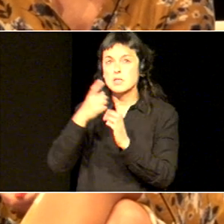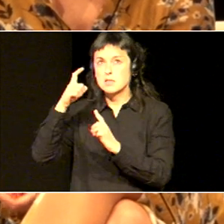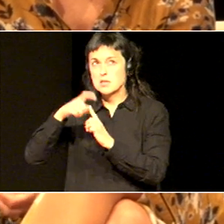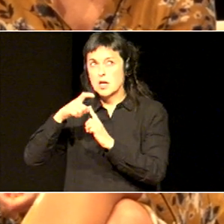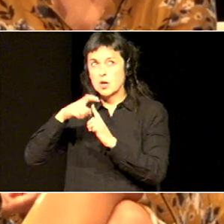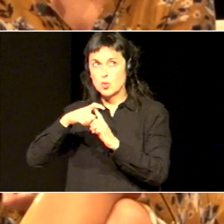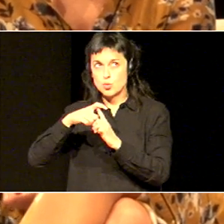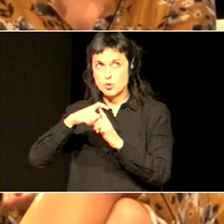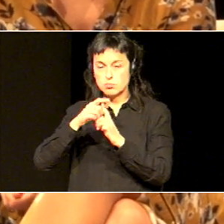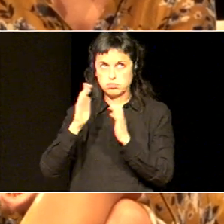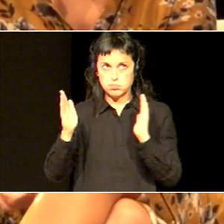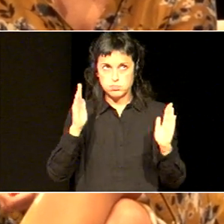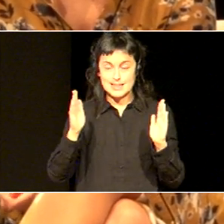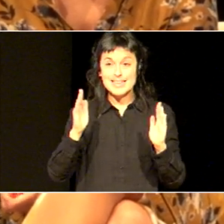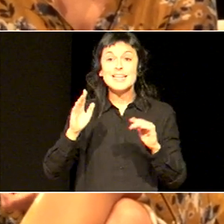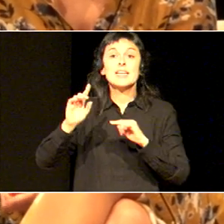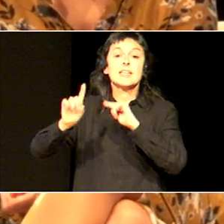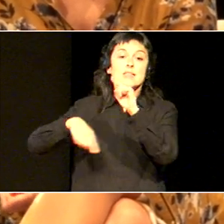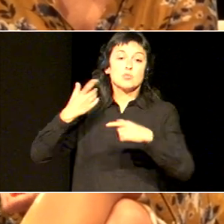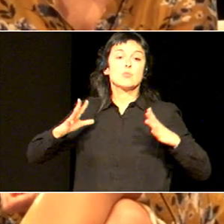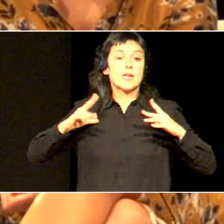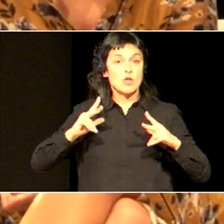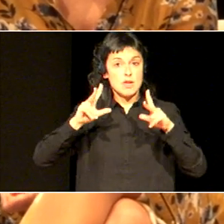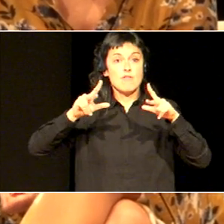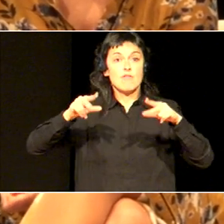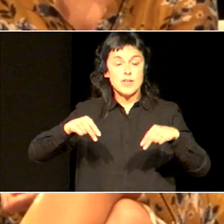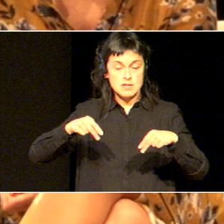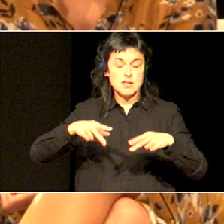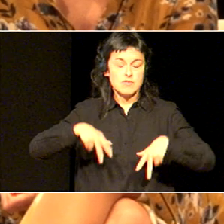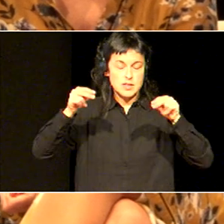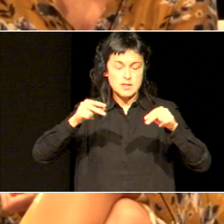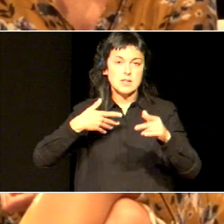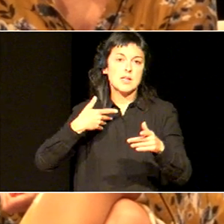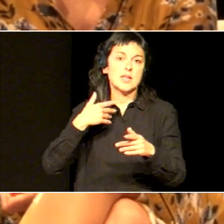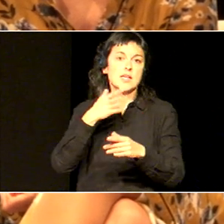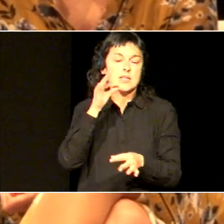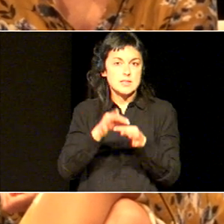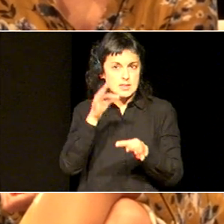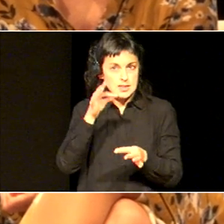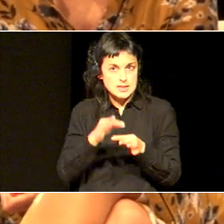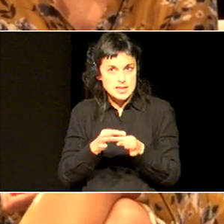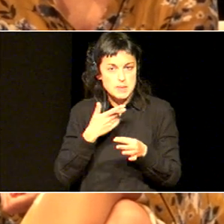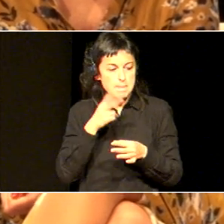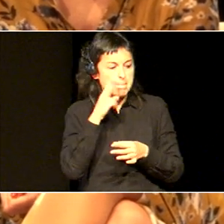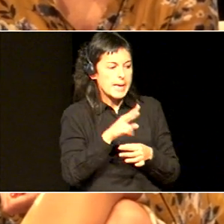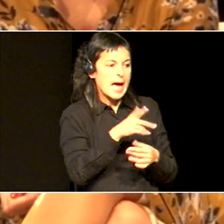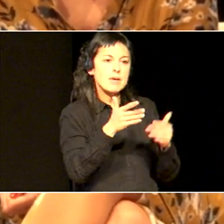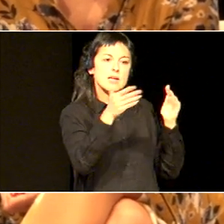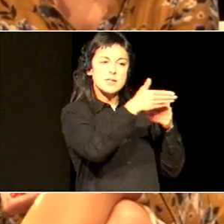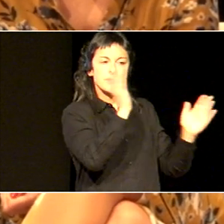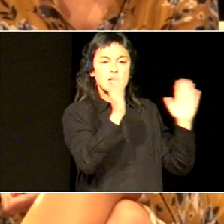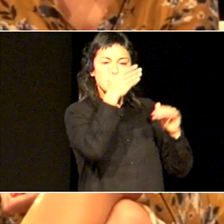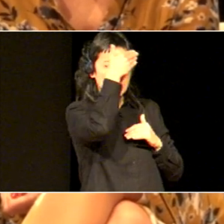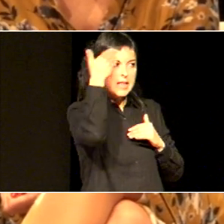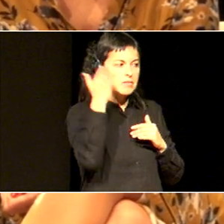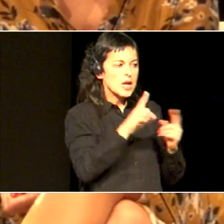oporra pasatuta gero, irailean berriro joaten dira ikastetxera, ba ikusita, ba udan egon dien aldaketak, eta porbete egiteko, ba